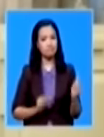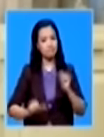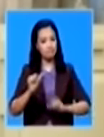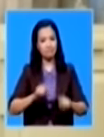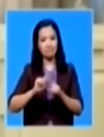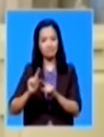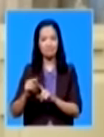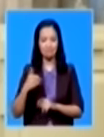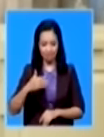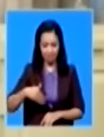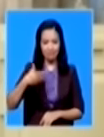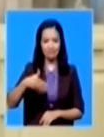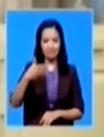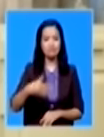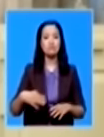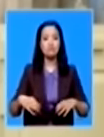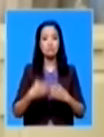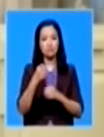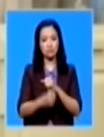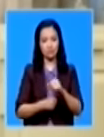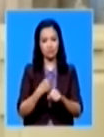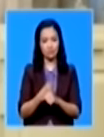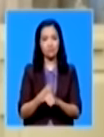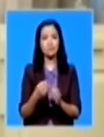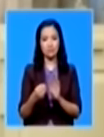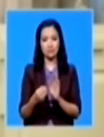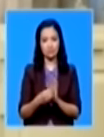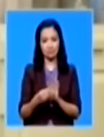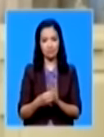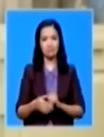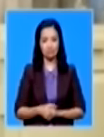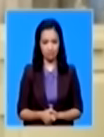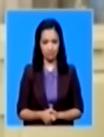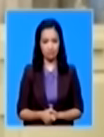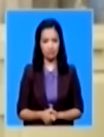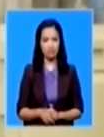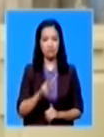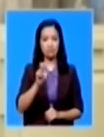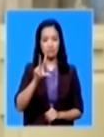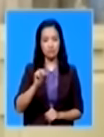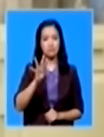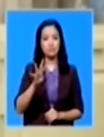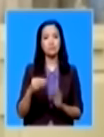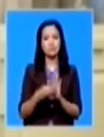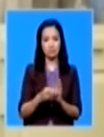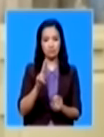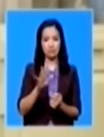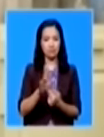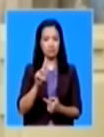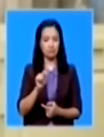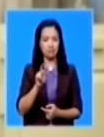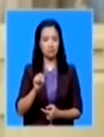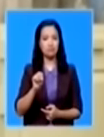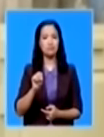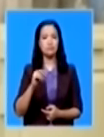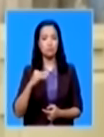ามาในช่วงหลังจากนี้ไปแล้วนะฉลอง234ปีกรุงเทพมหานครด้วยนะว่าเดี๋ยวจะมีร